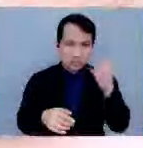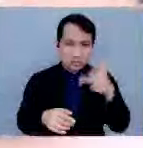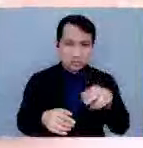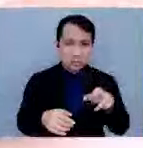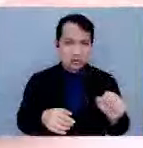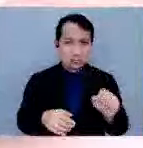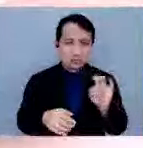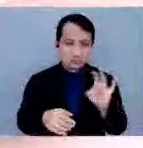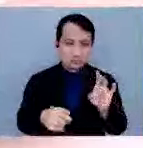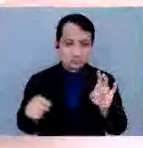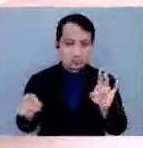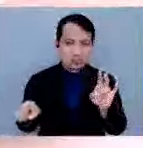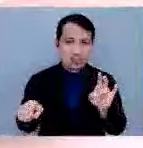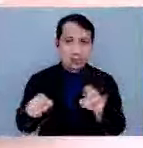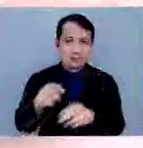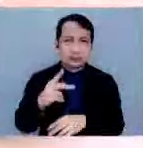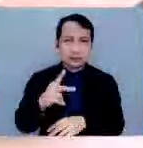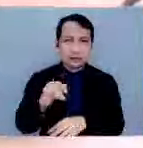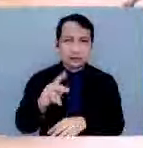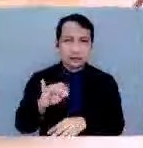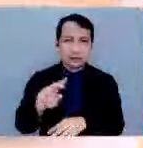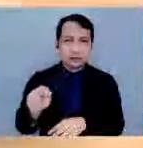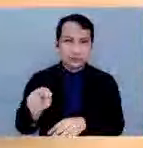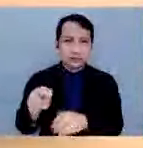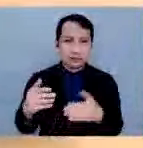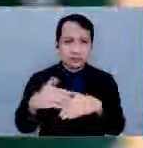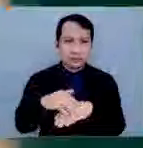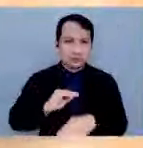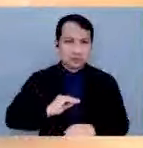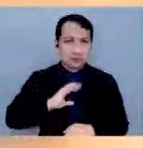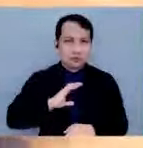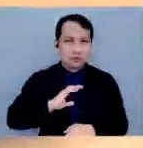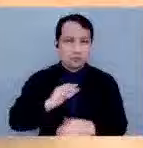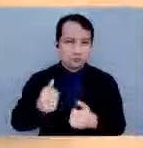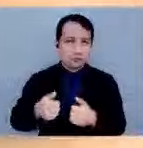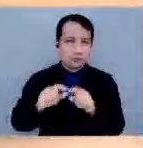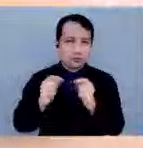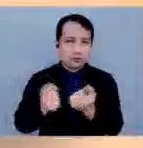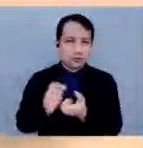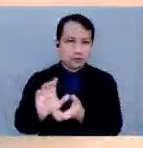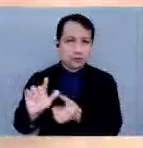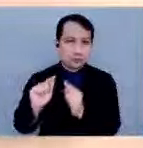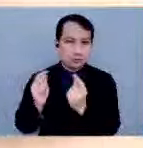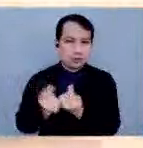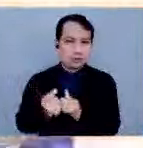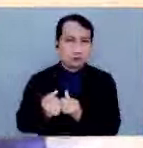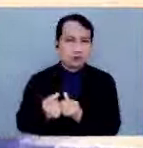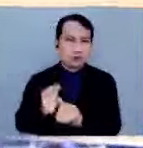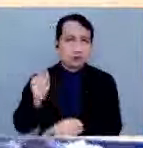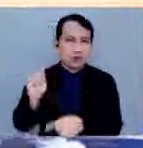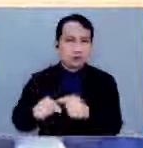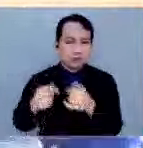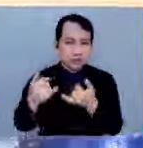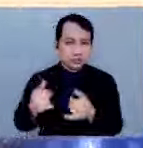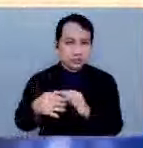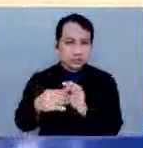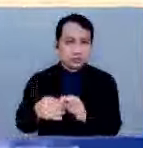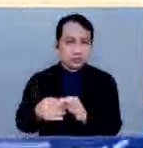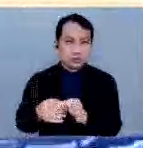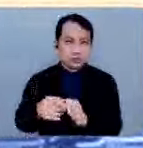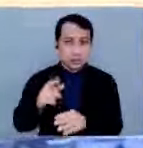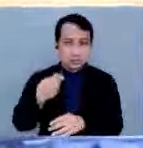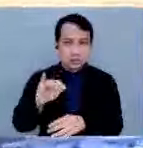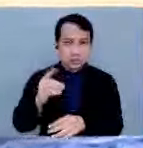naman galing kay Ken Tuffin. Magandang confidence boosting win ito para sa Fuel Masters lalo na at hindi muna makakalaro si Tyler Teo dahil sa